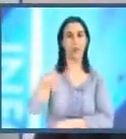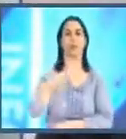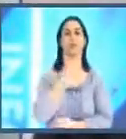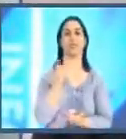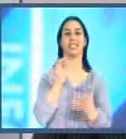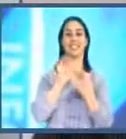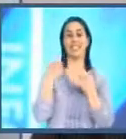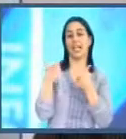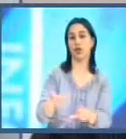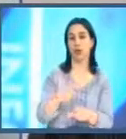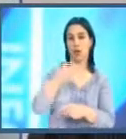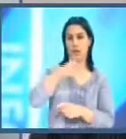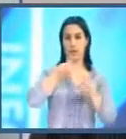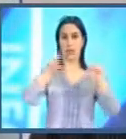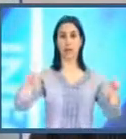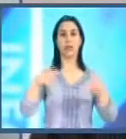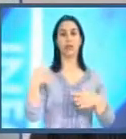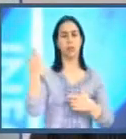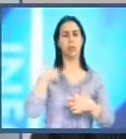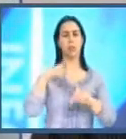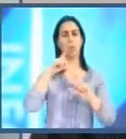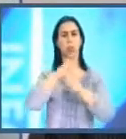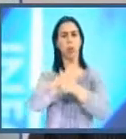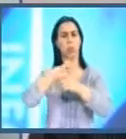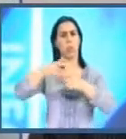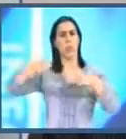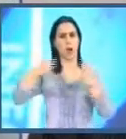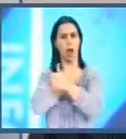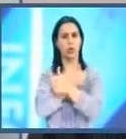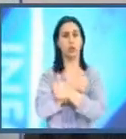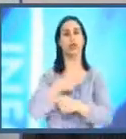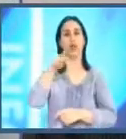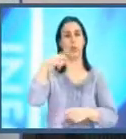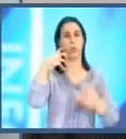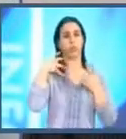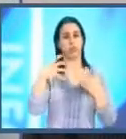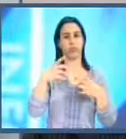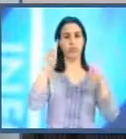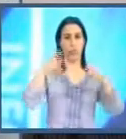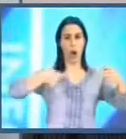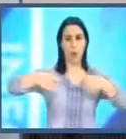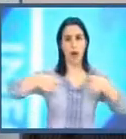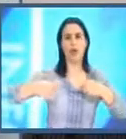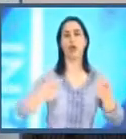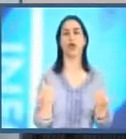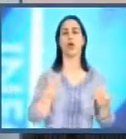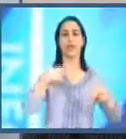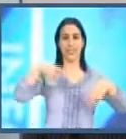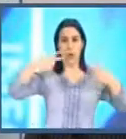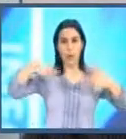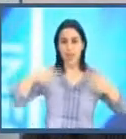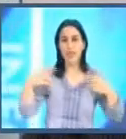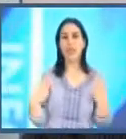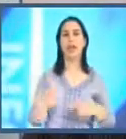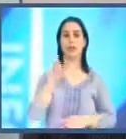s'està disminuint la seva ocupació. També hem de destacar el tema del comerç i l'hostaleria. És a dir, dos sectors dintre del sector serveis que